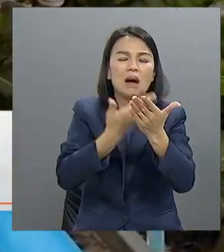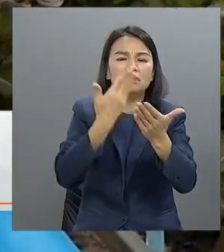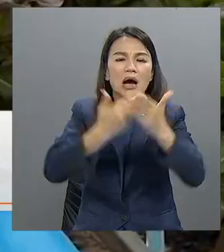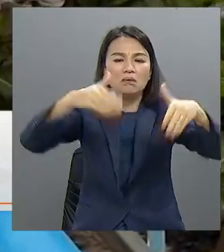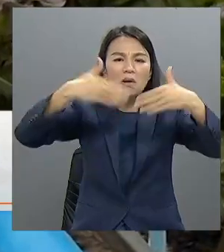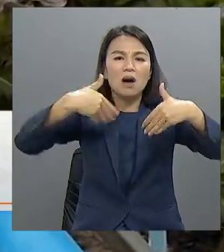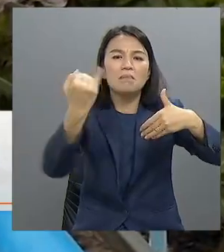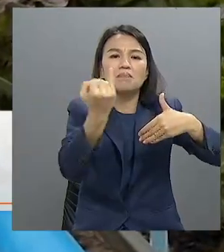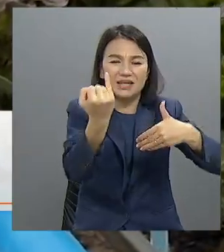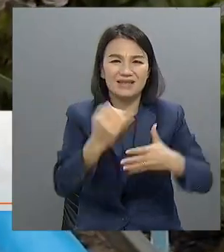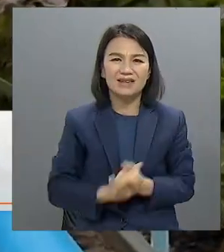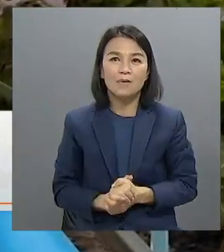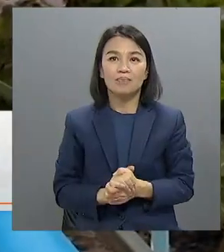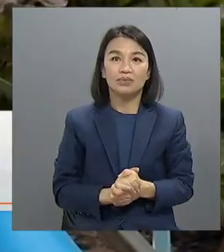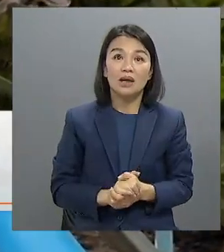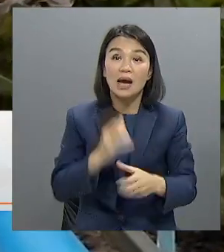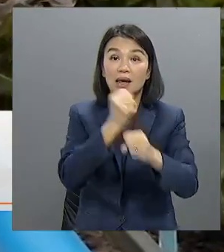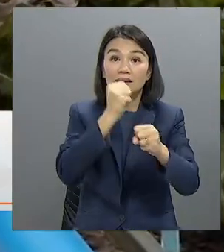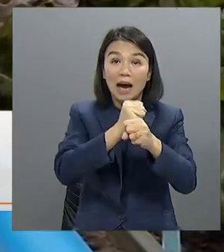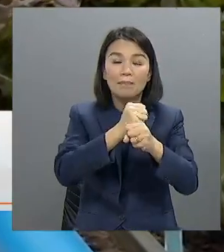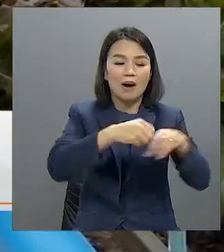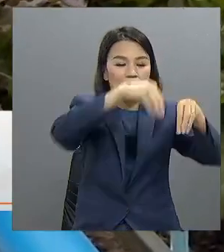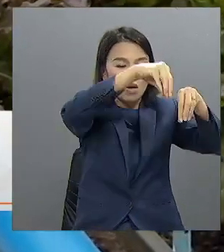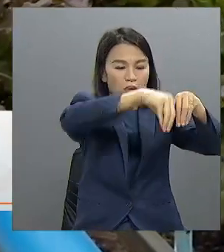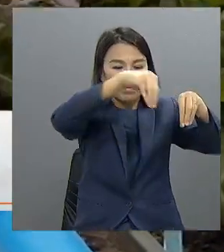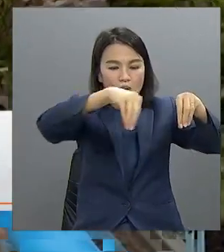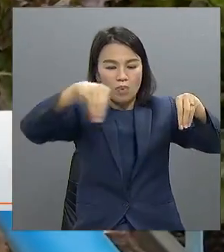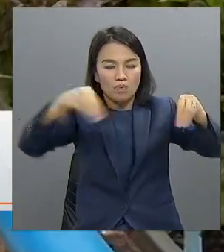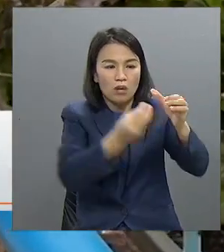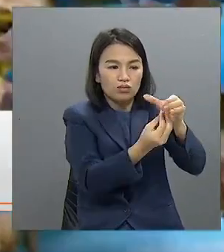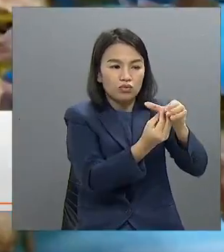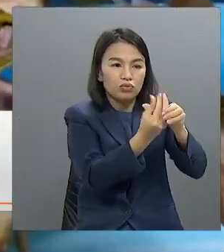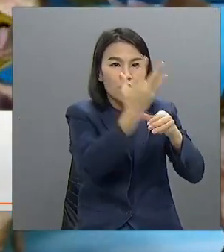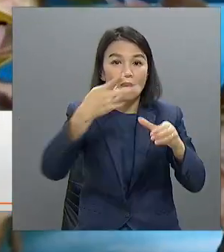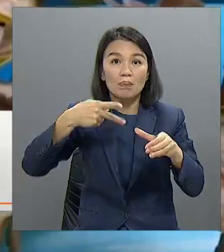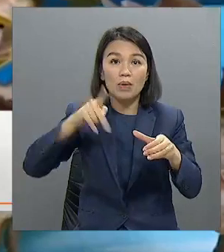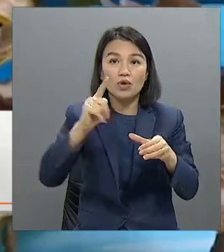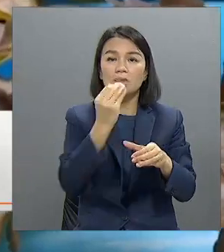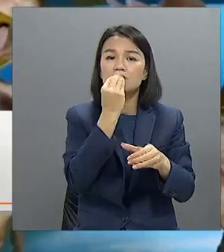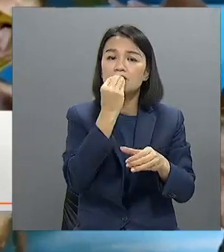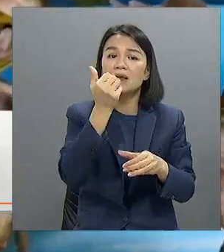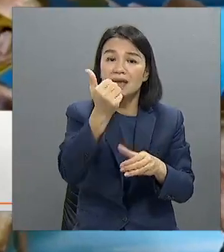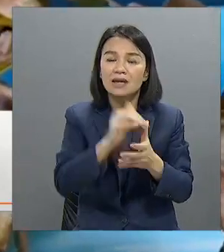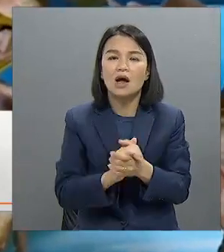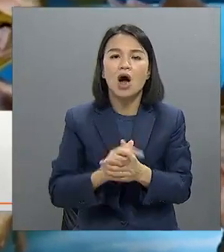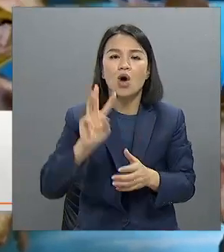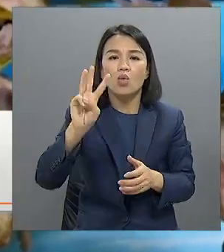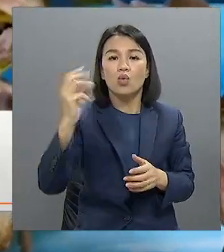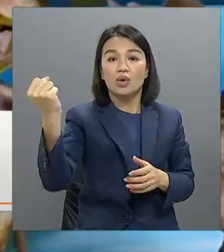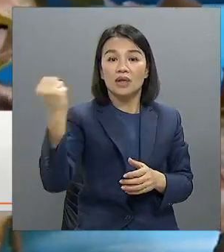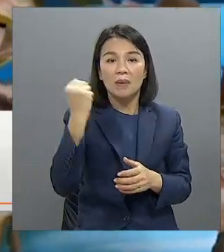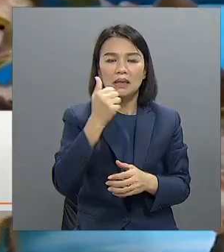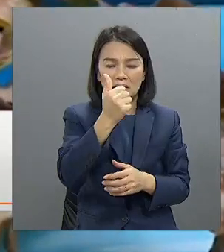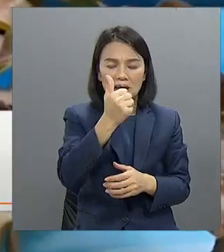ำมาปลูกด้วยระบบไฮโดรโปนิกส์นะครับมีคุณค่าทางอาหารสูงเพราะว่าอุดมไปด้วยวิตามินที่จำเป็นต่อร่างกายมีไขมันต่